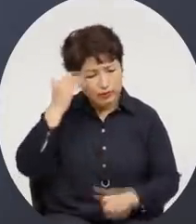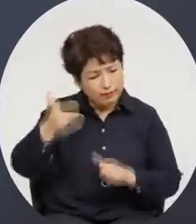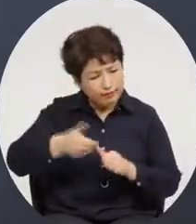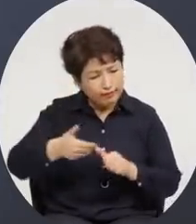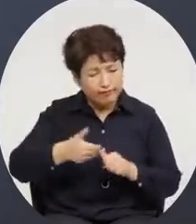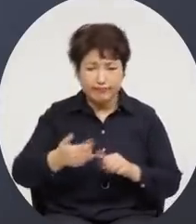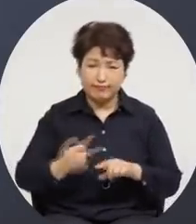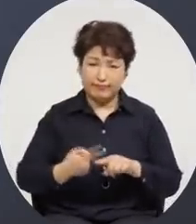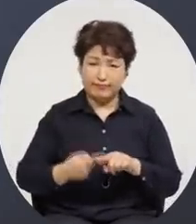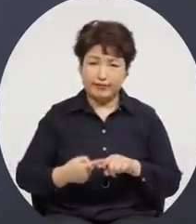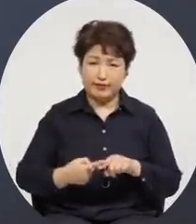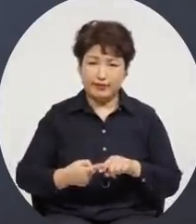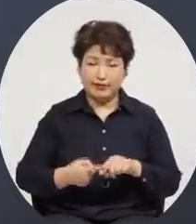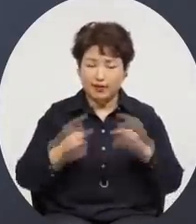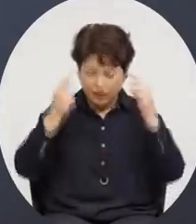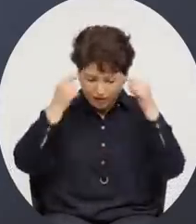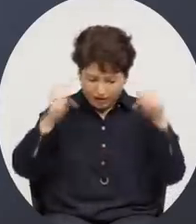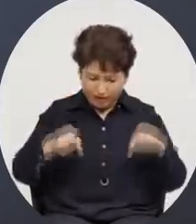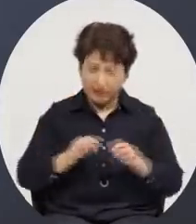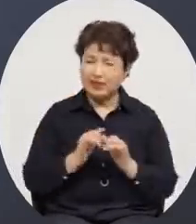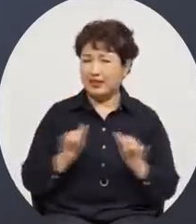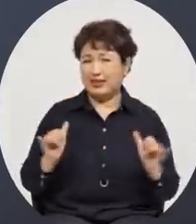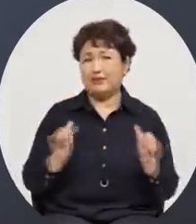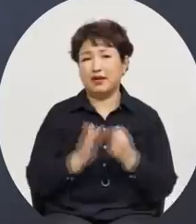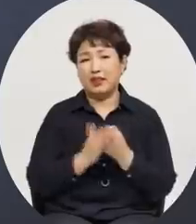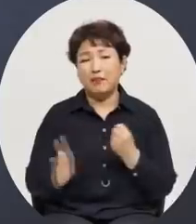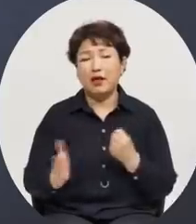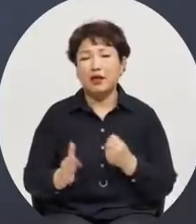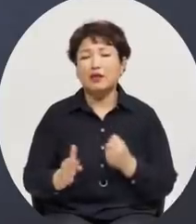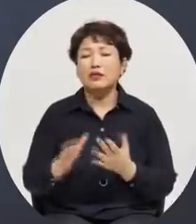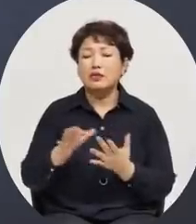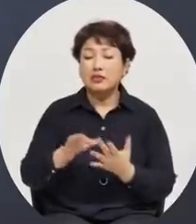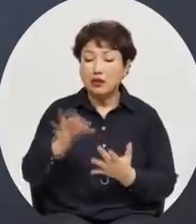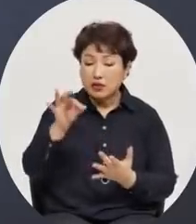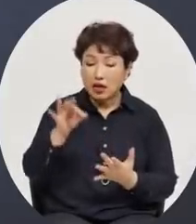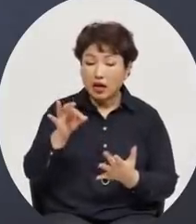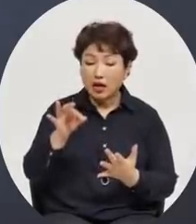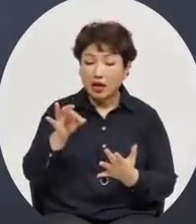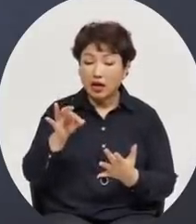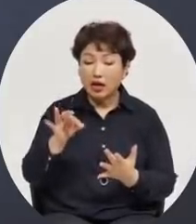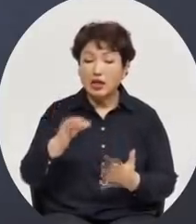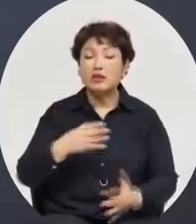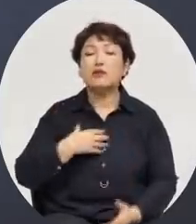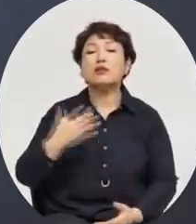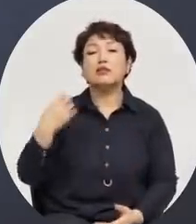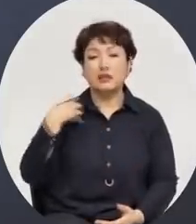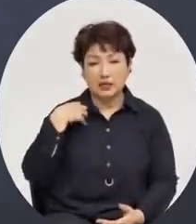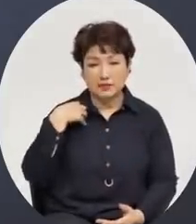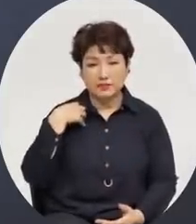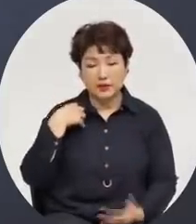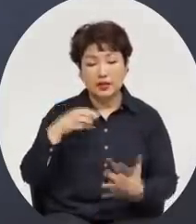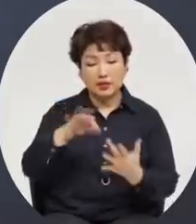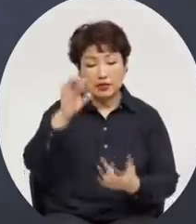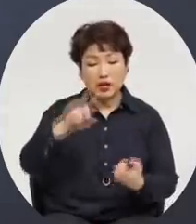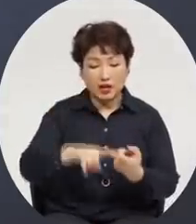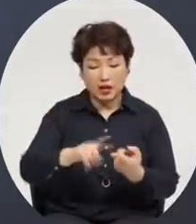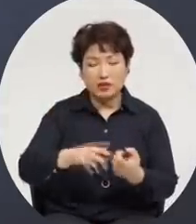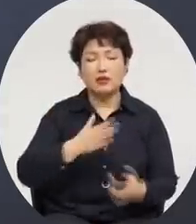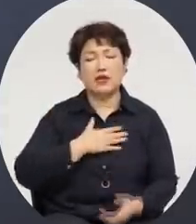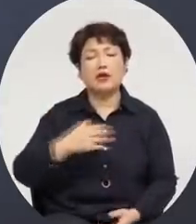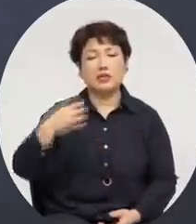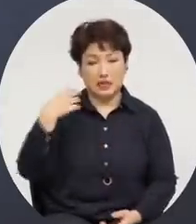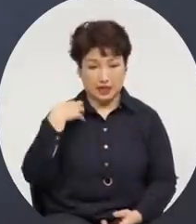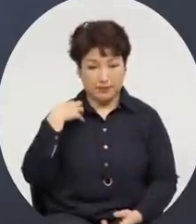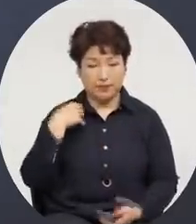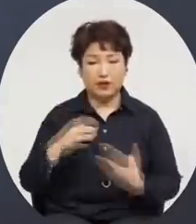없는 어리석은 자다. 그러니까 선택을 하고 선택에 대한 책임을 지는 자세.